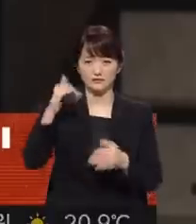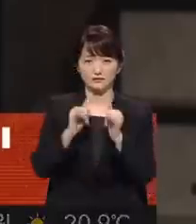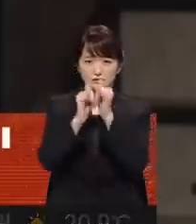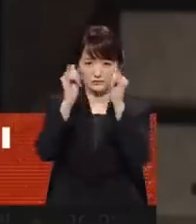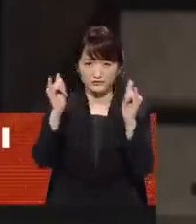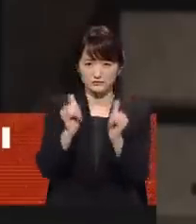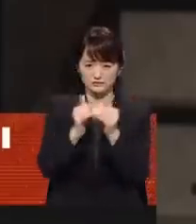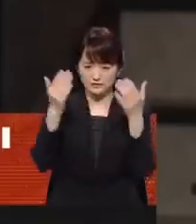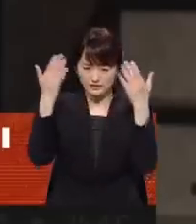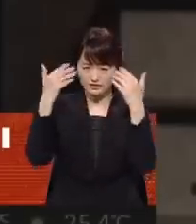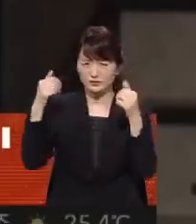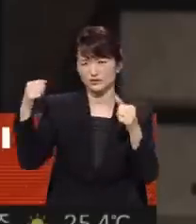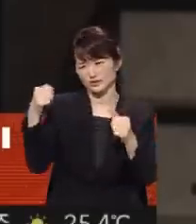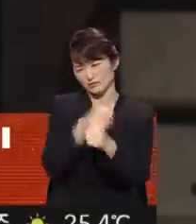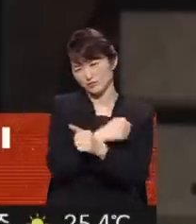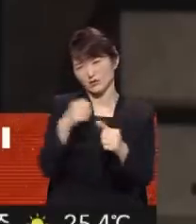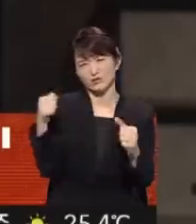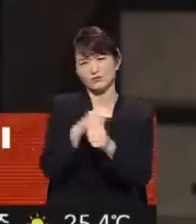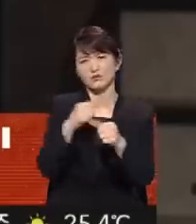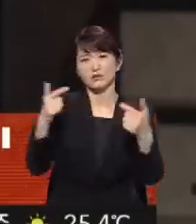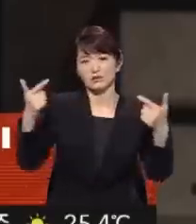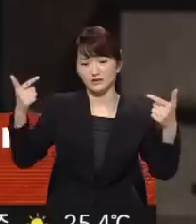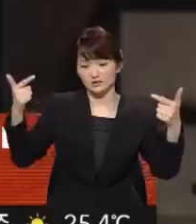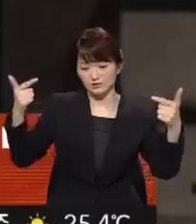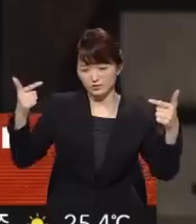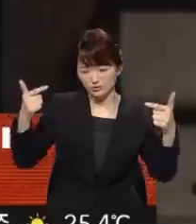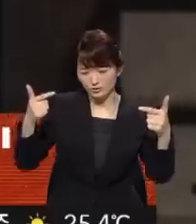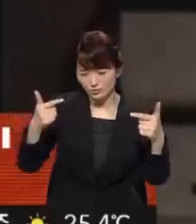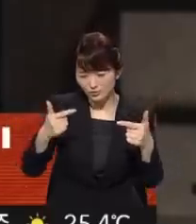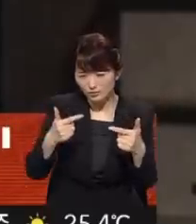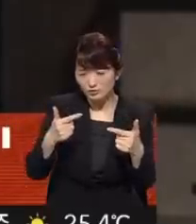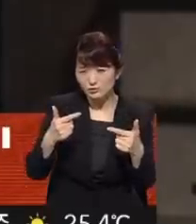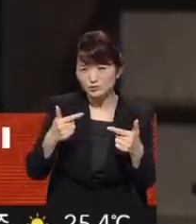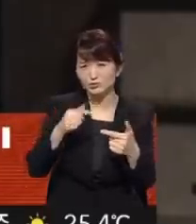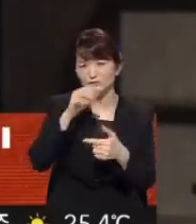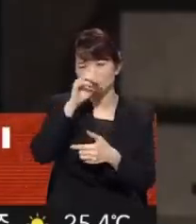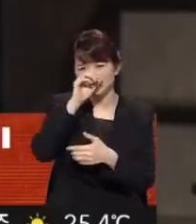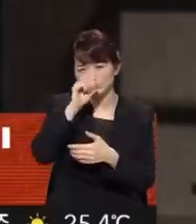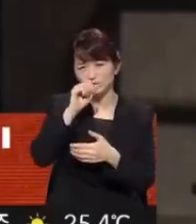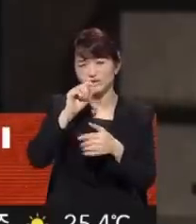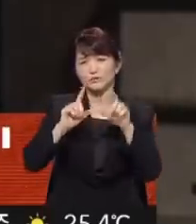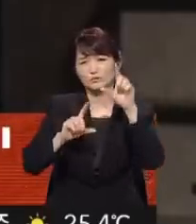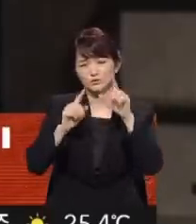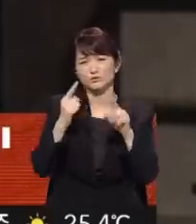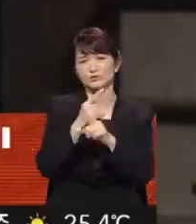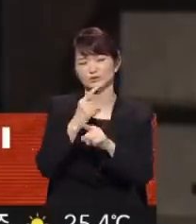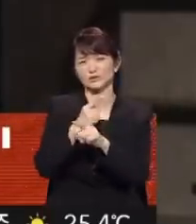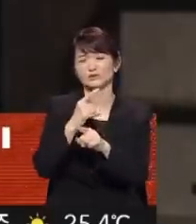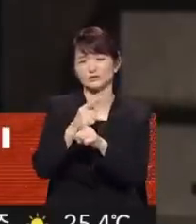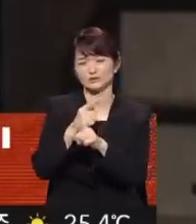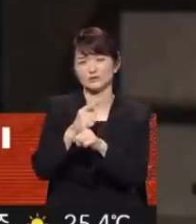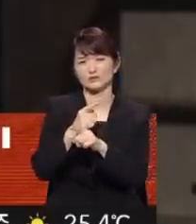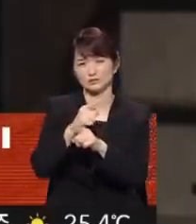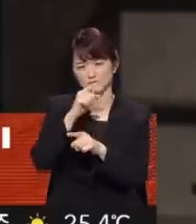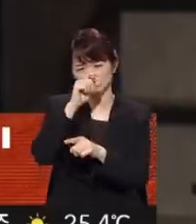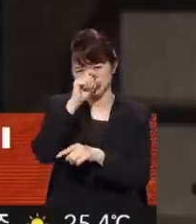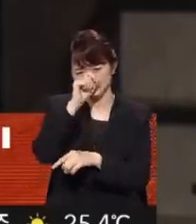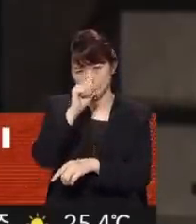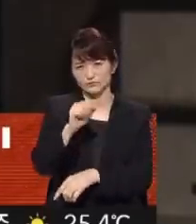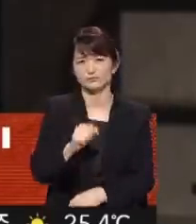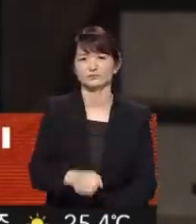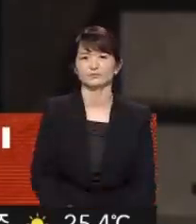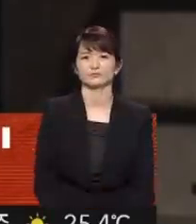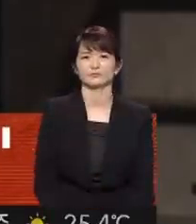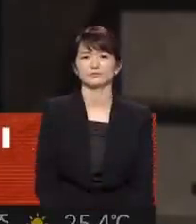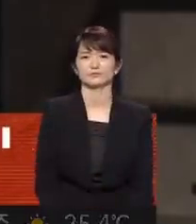사회에서의 학교 폭력이 좀 이렇게 줄어들거나 좀 이렇게 순화될 수 있는 그런 어떤 그 좋은 기회가 됐으면 하는